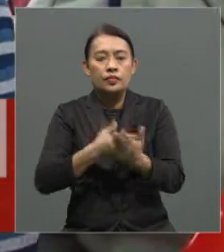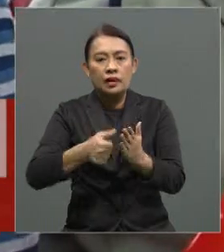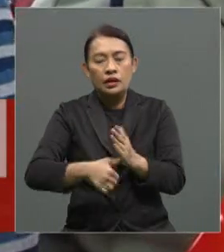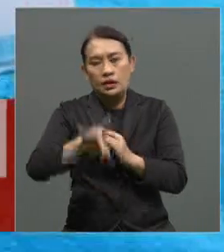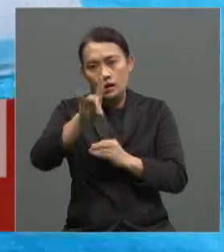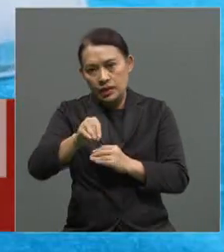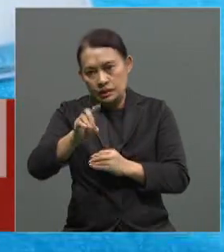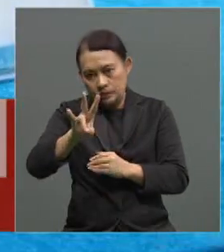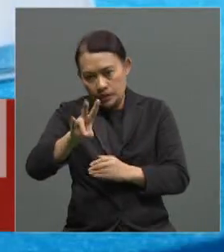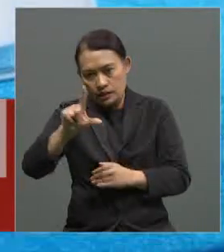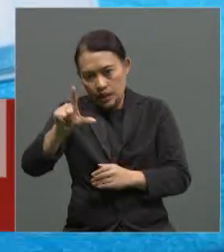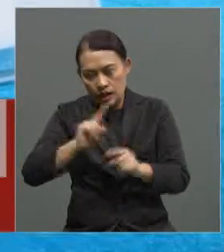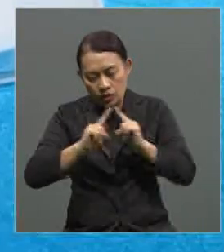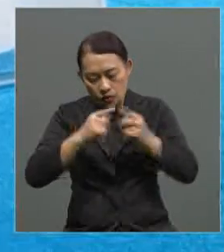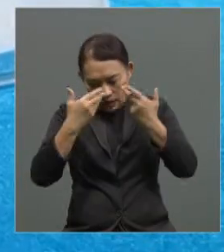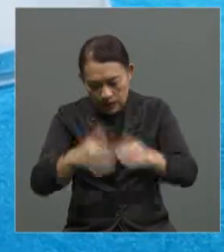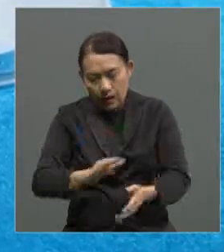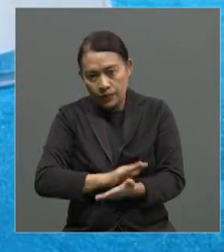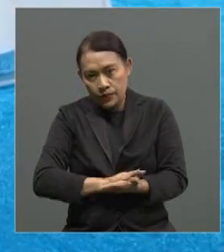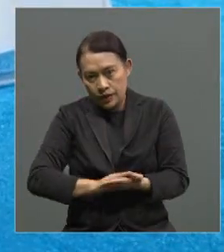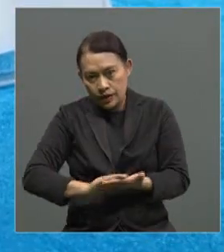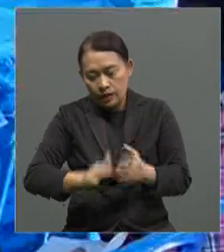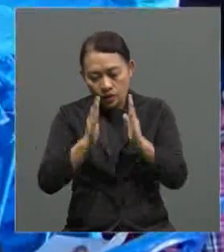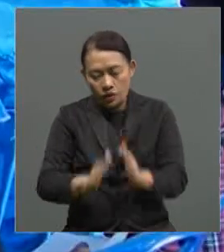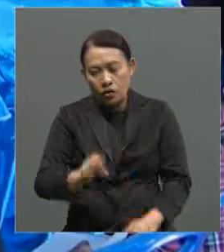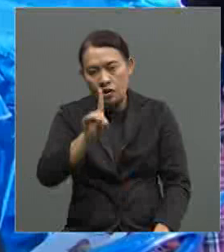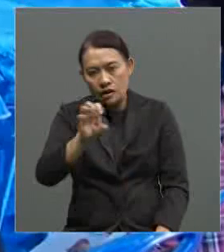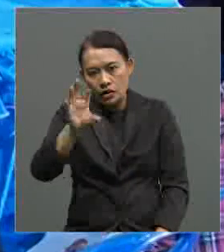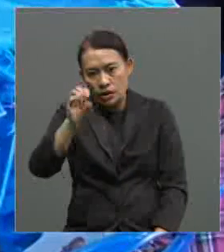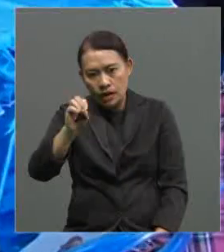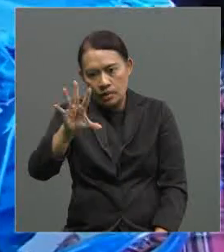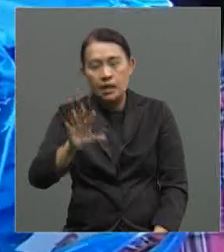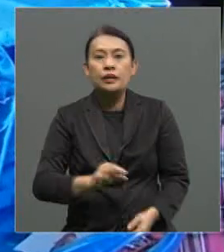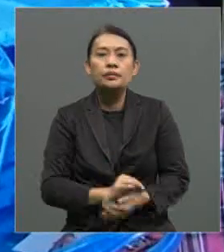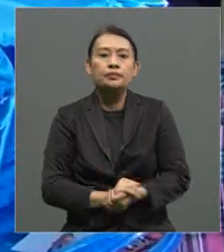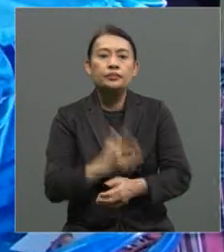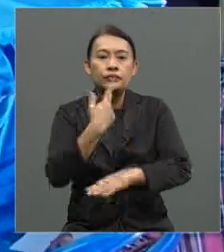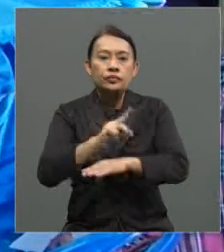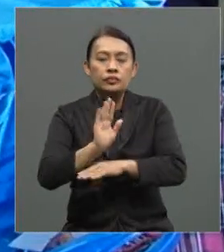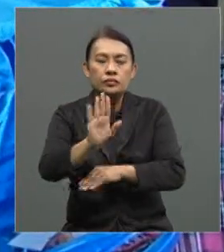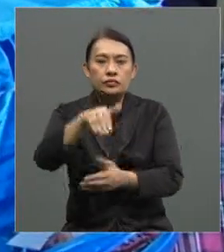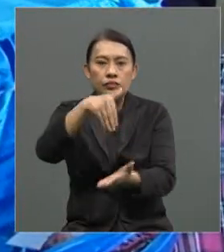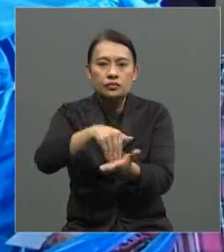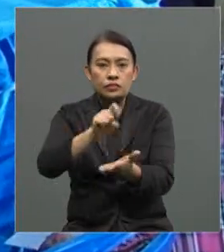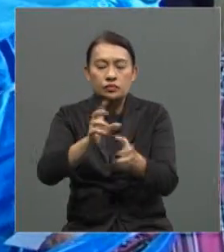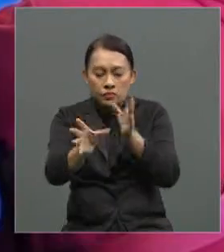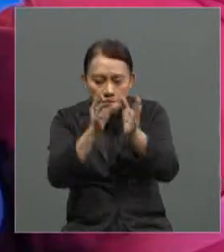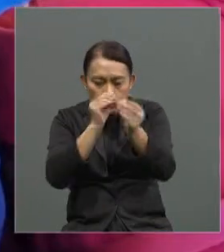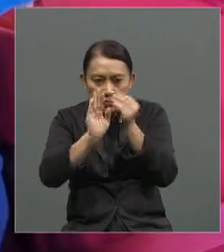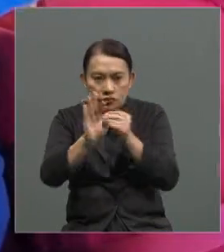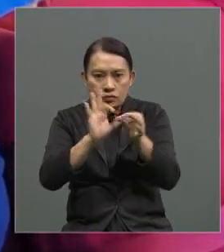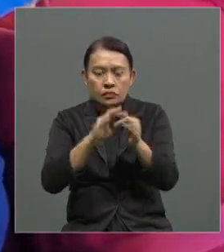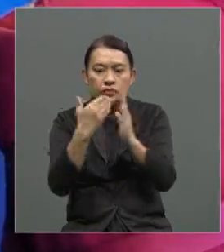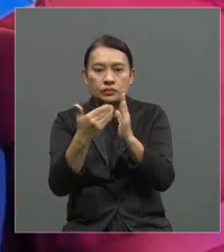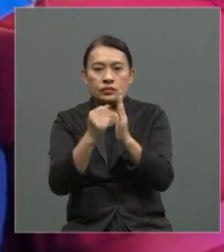านบาทแล้วไกล่เกลี่ยเสร็จไปเรียบร้อยแล้วด้วยเนี่ย155รายประธานศูนย์เรียนรู้ดาวล้อมเดือนอำเภอเมืองสกลน